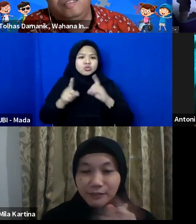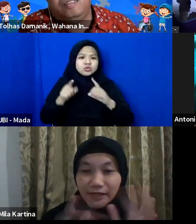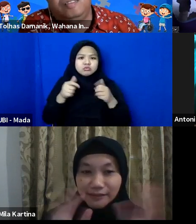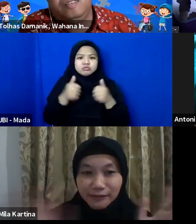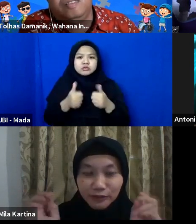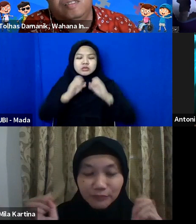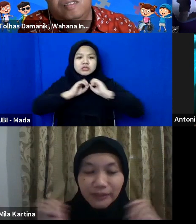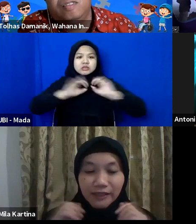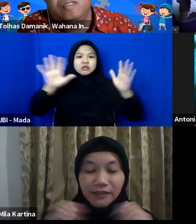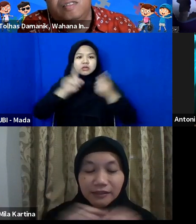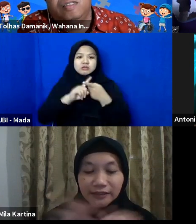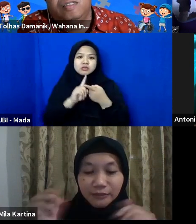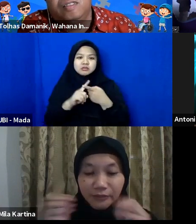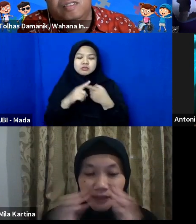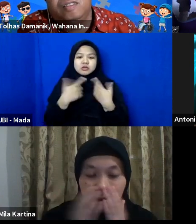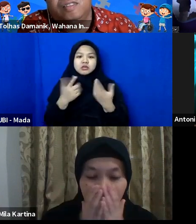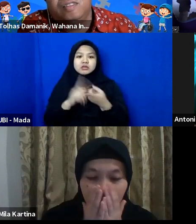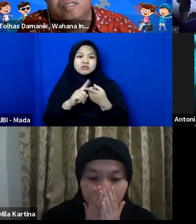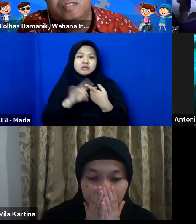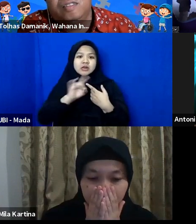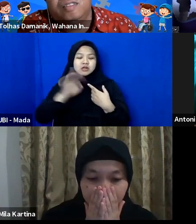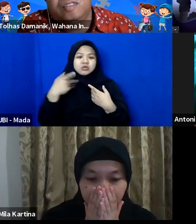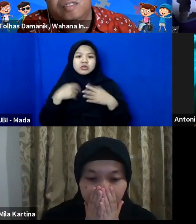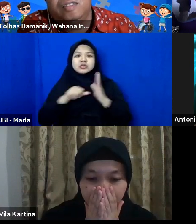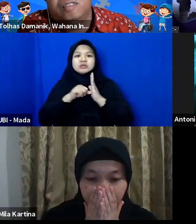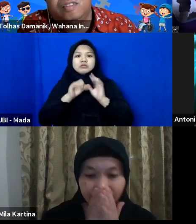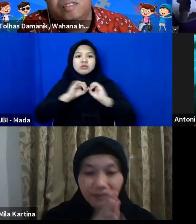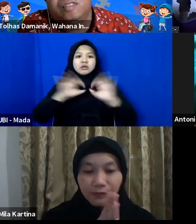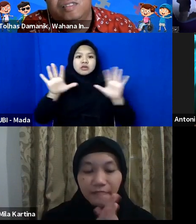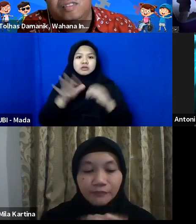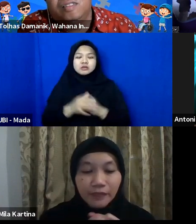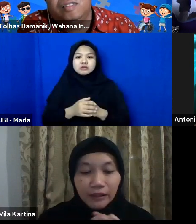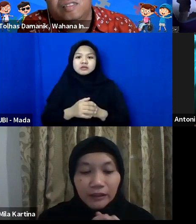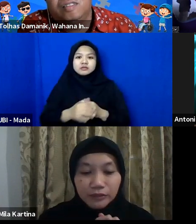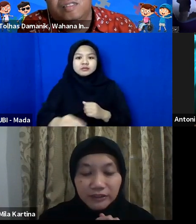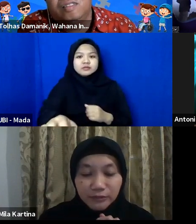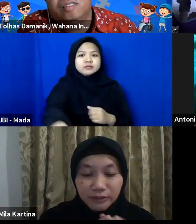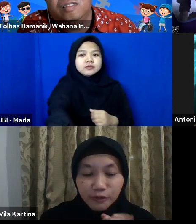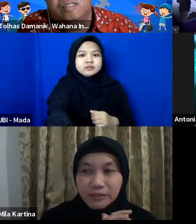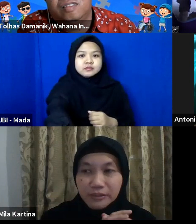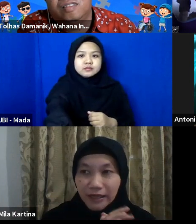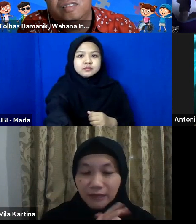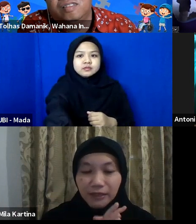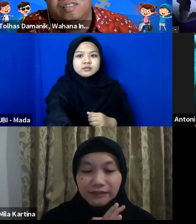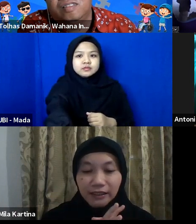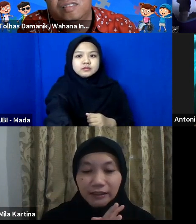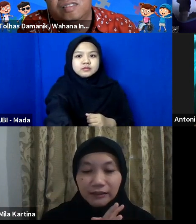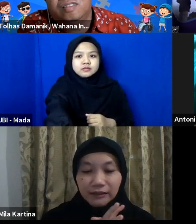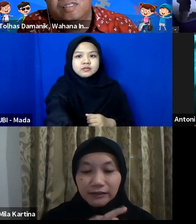bisa disebar aja ke temen-temennya atau ke temen-temennya Maaf kemudian teman-teman juga bisa